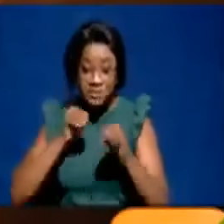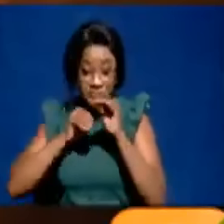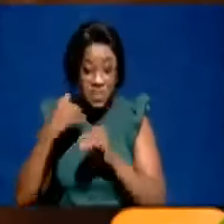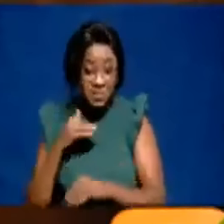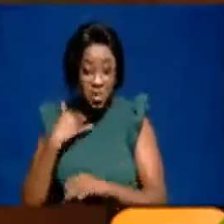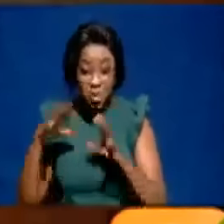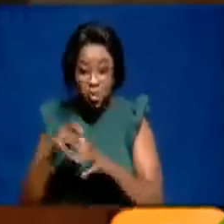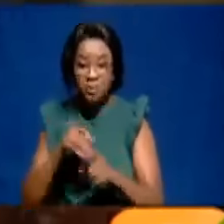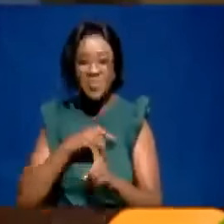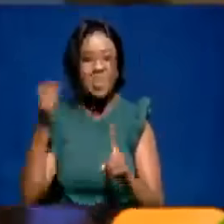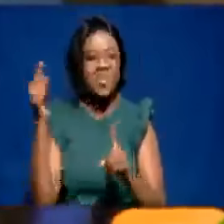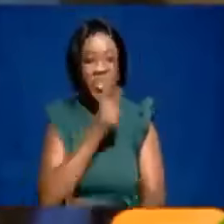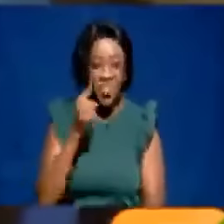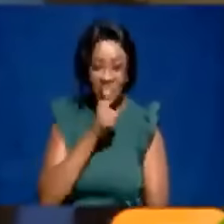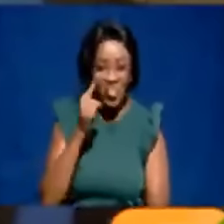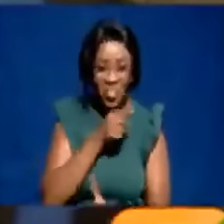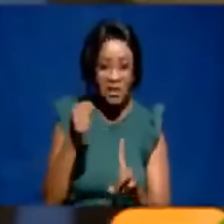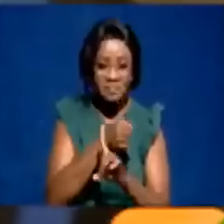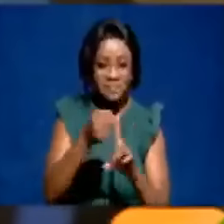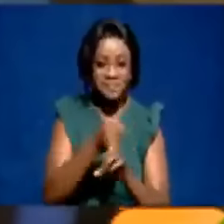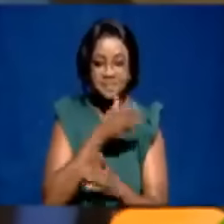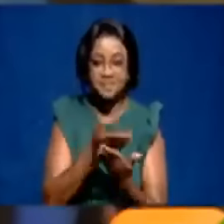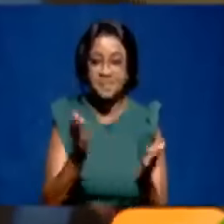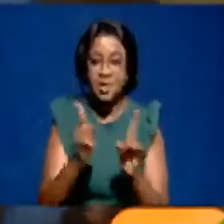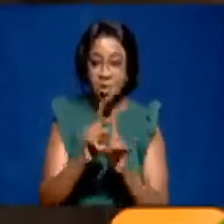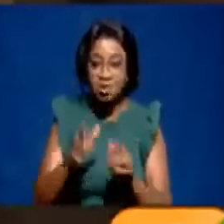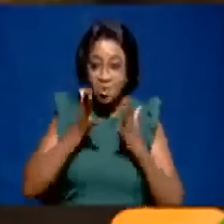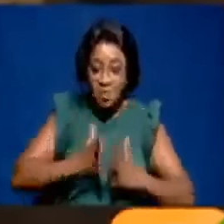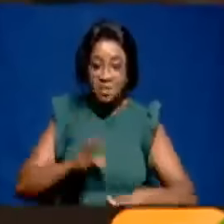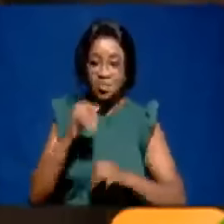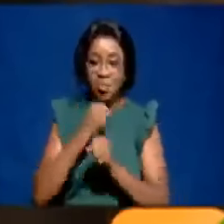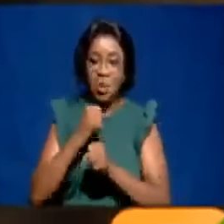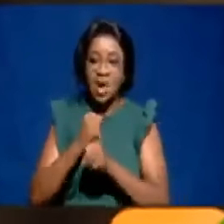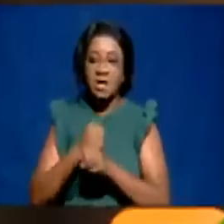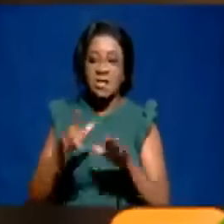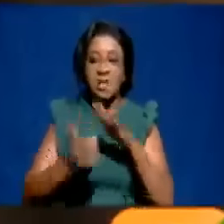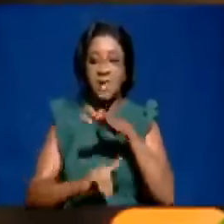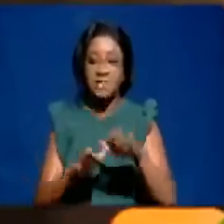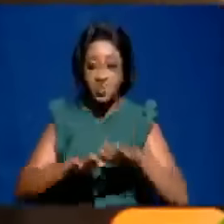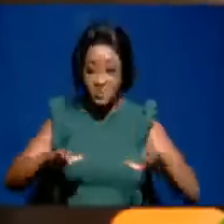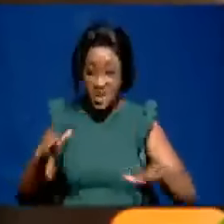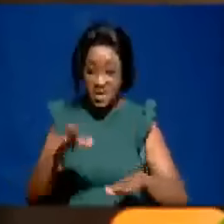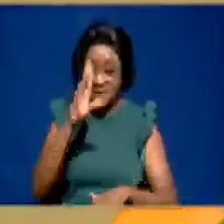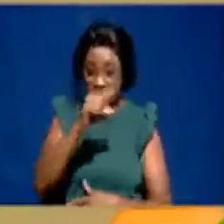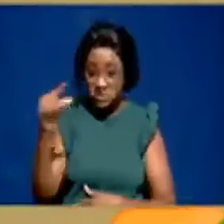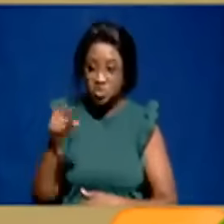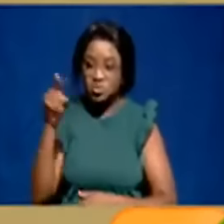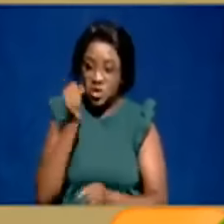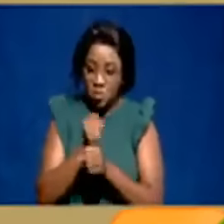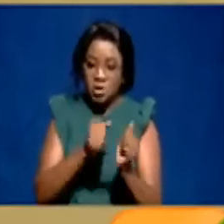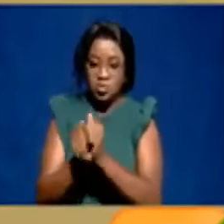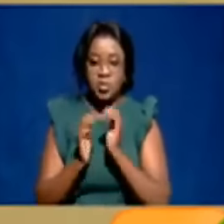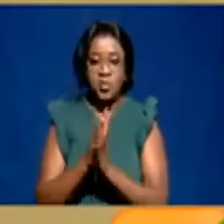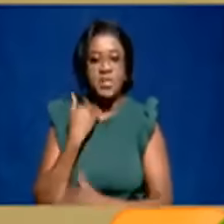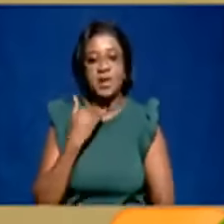mara. Cha kusikitisha ni kuwa msajili mmoja kutoka afisi ya ardhi kaunti ya Wasingishu anadaiwa kushirikiana na